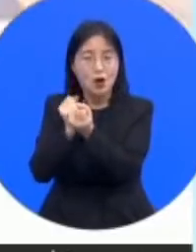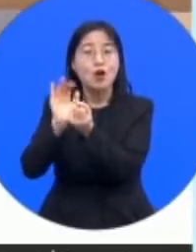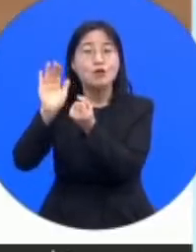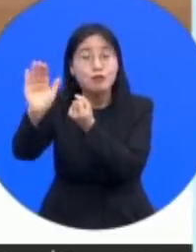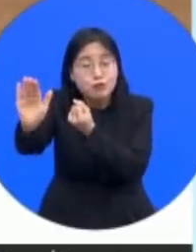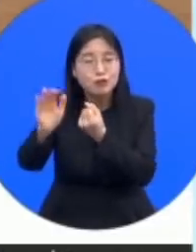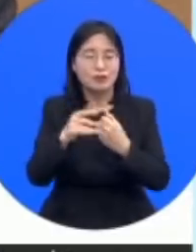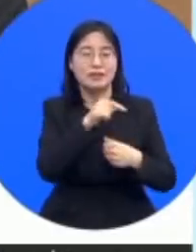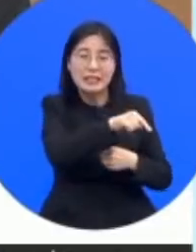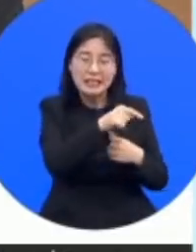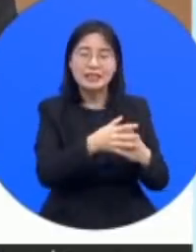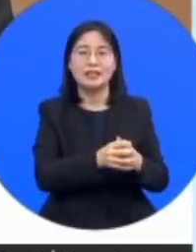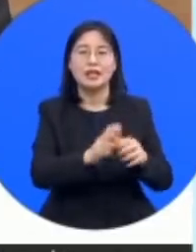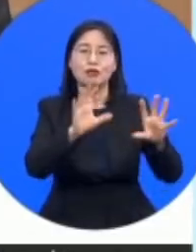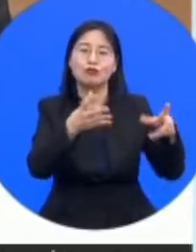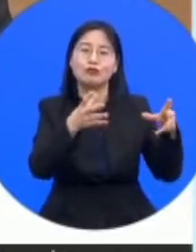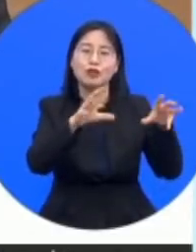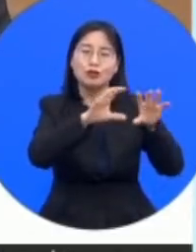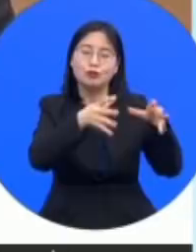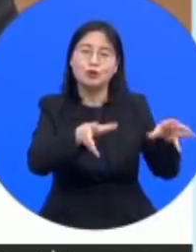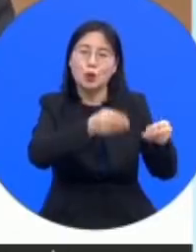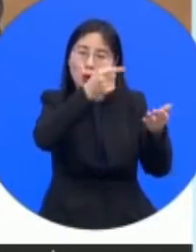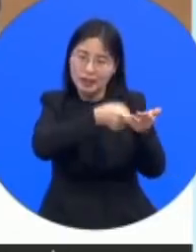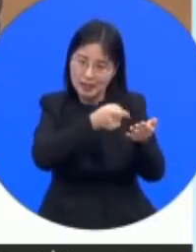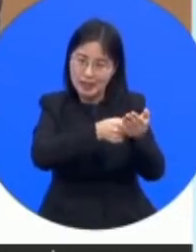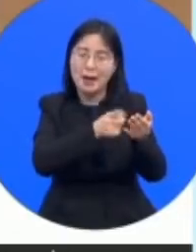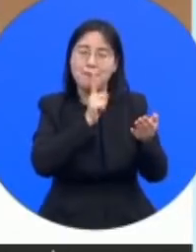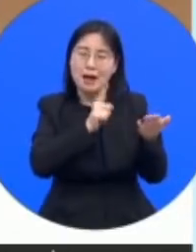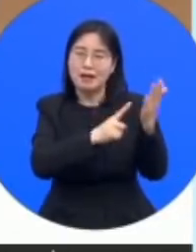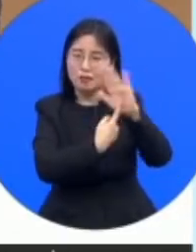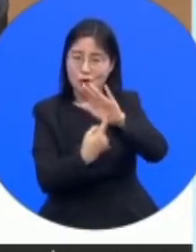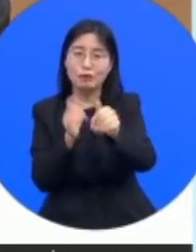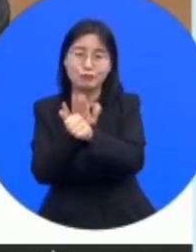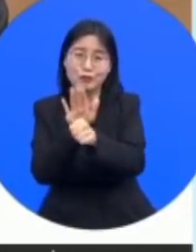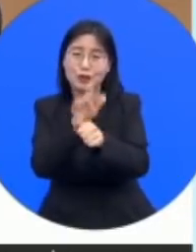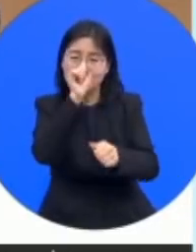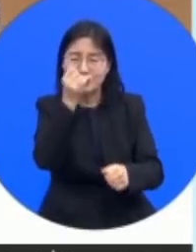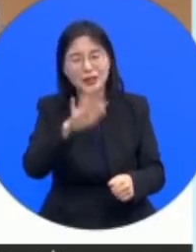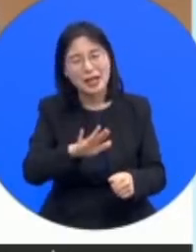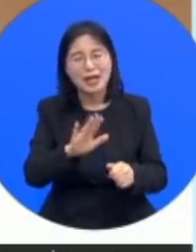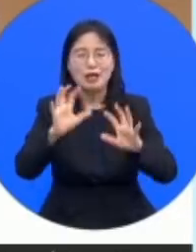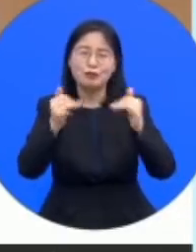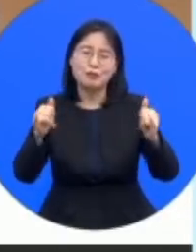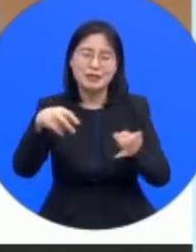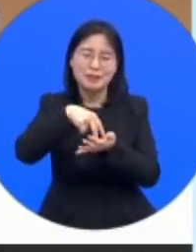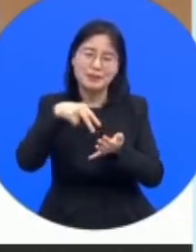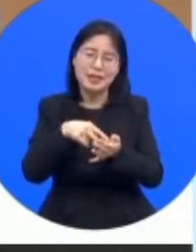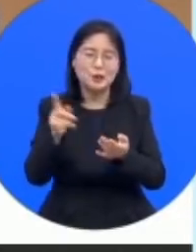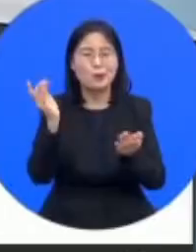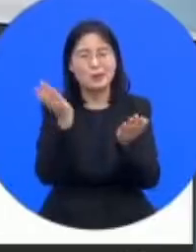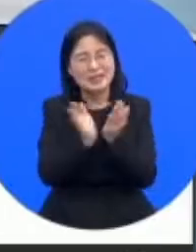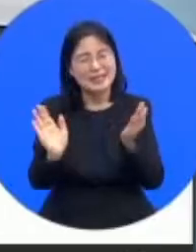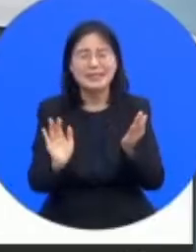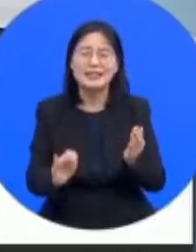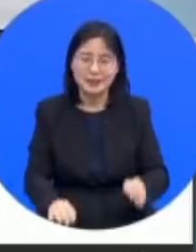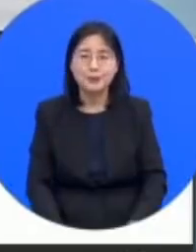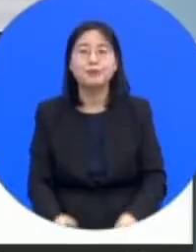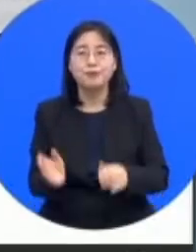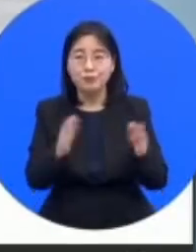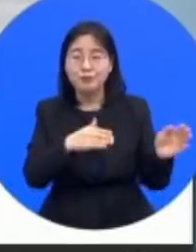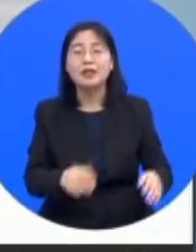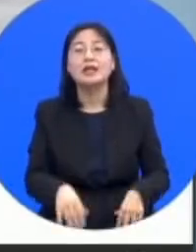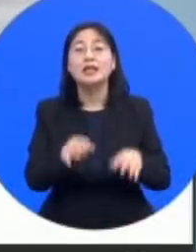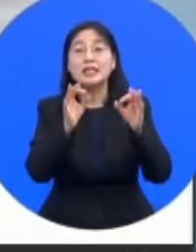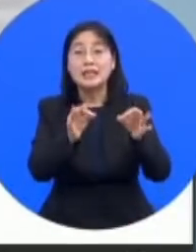좋았을텐데 조금 국민들 정세 안 맞을 수 있는 발한 인거 같습니다 평범한 이번 어떻게 들으셨습니까 4 개 부경 총 내가 또 좋게 얘기